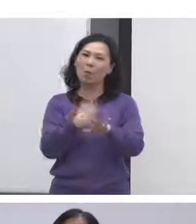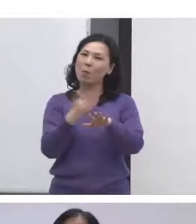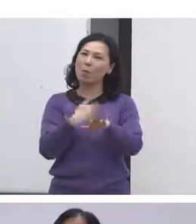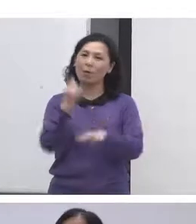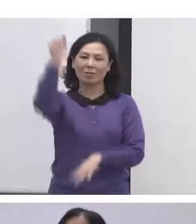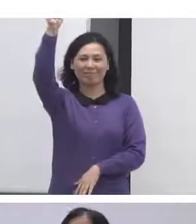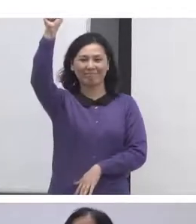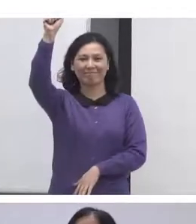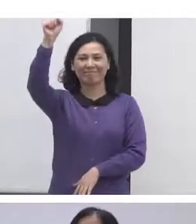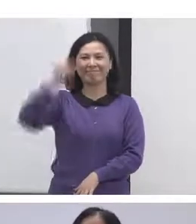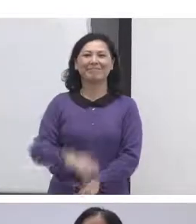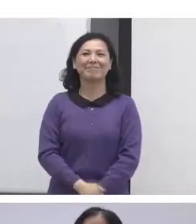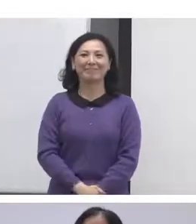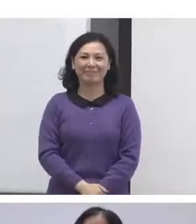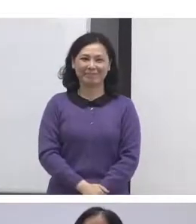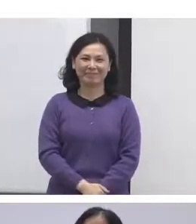手，